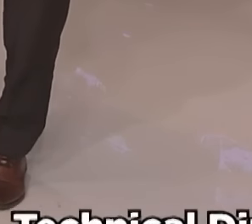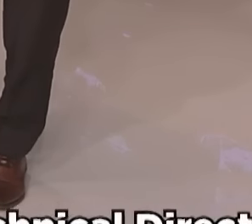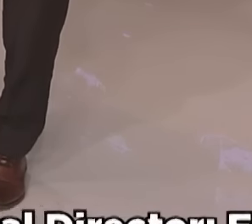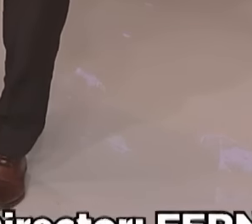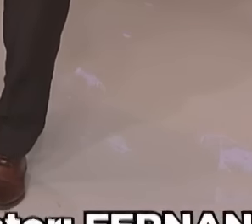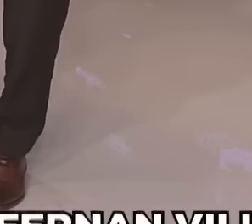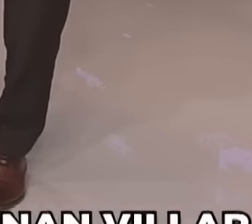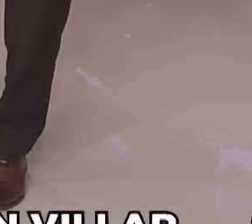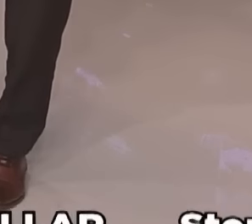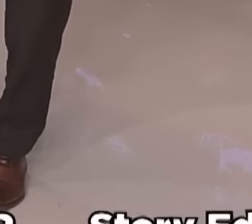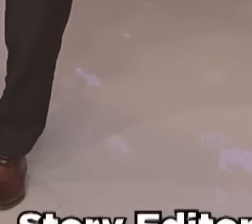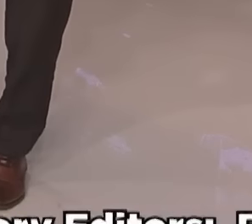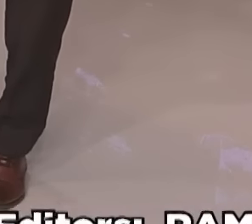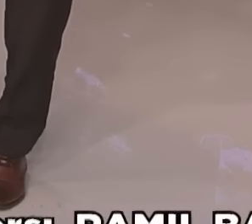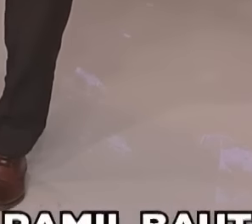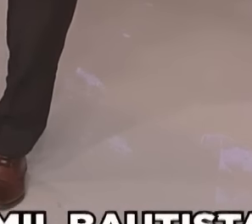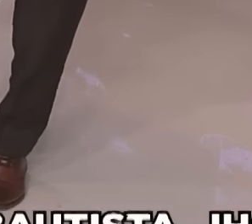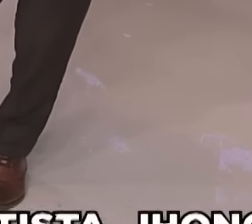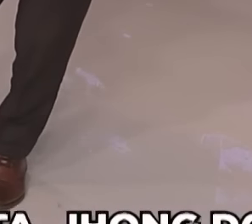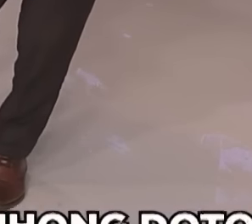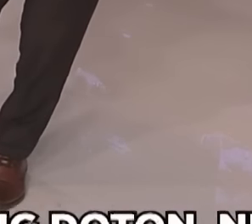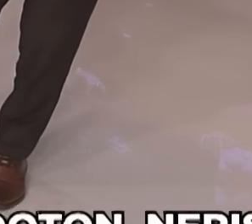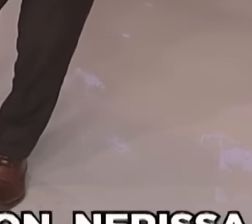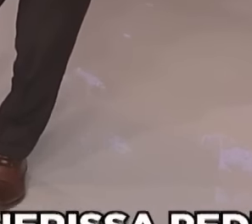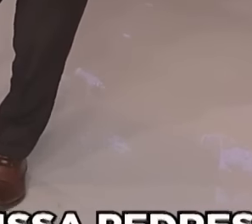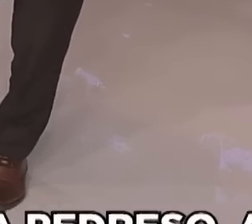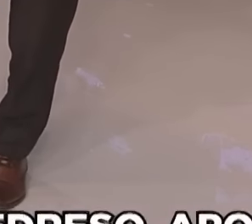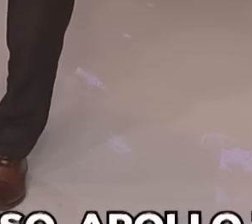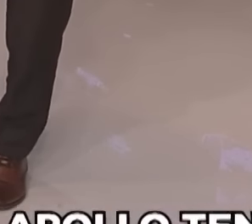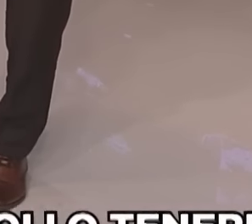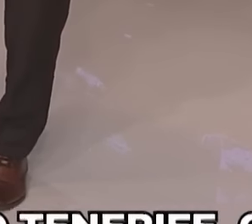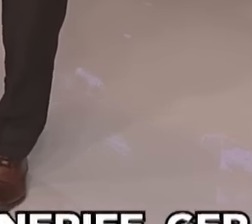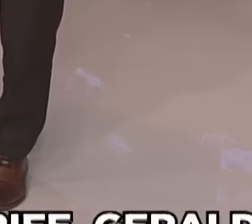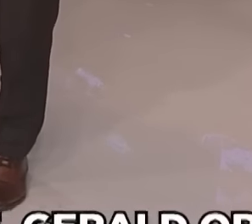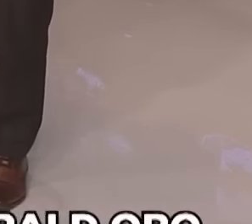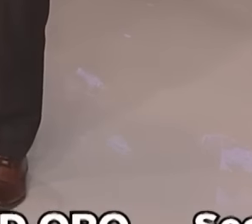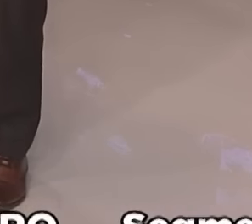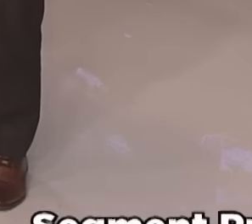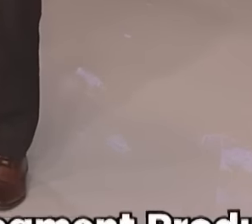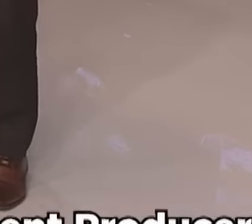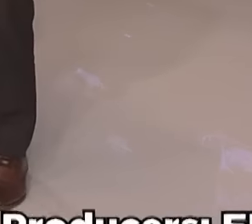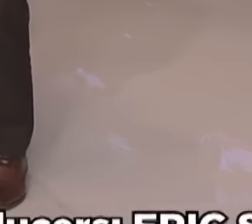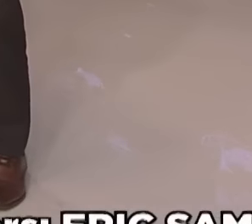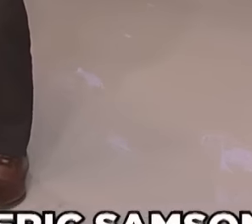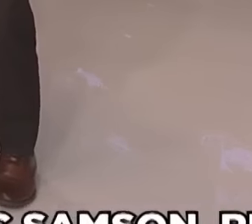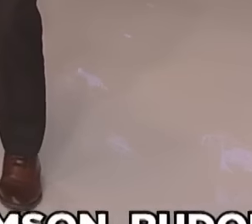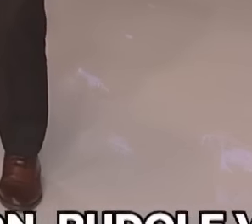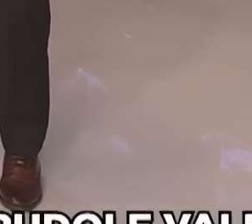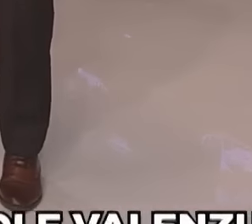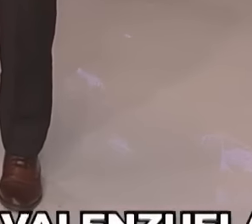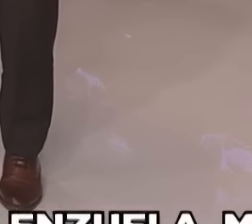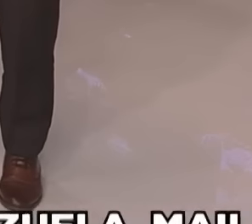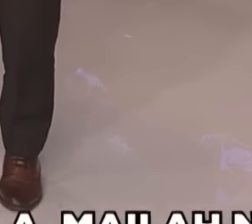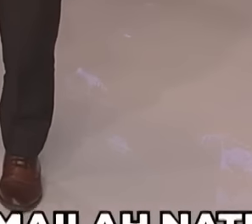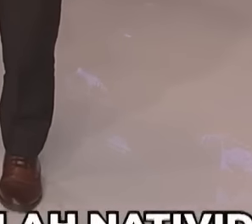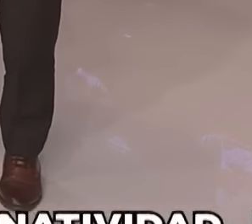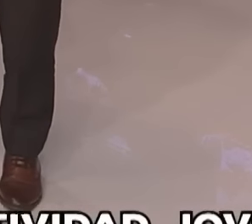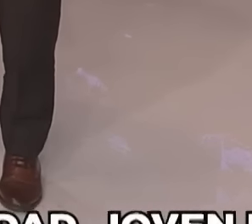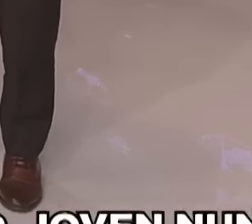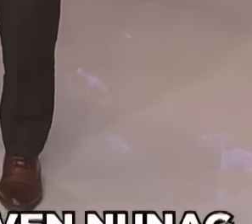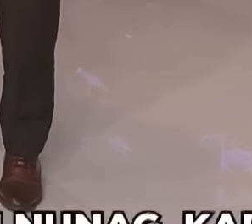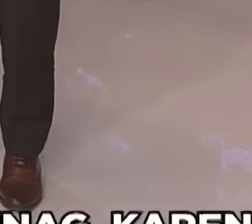Yung mga kawad ng kuryente. Wala. Nasa ilalim ang kuryente. Dapat ganun na. Dapat ganun na.